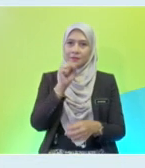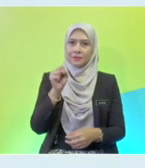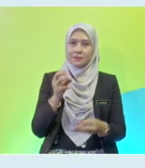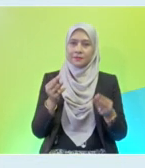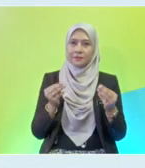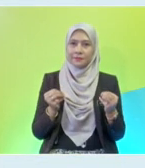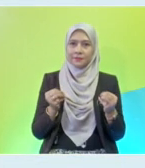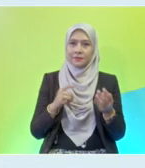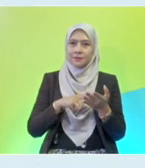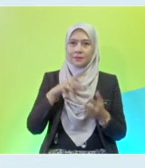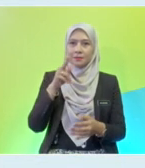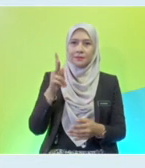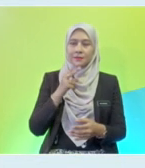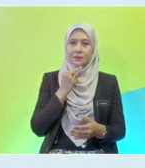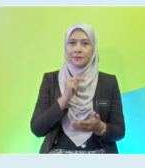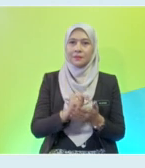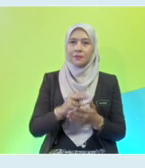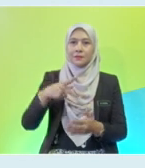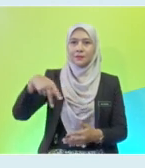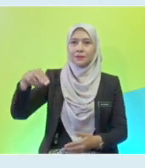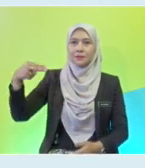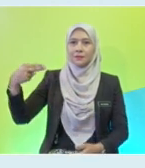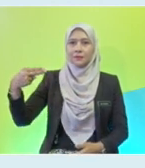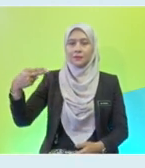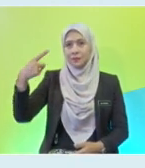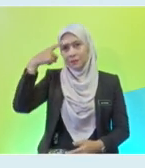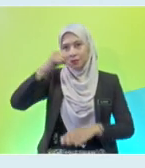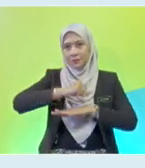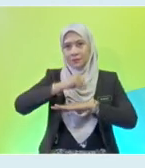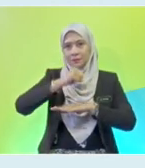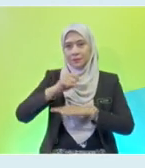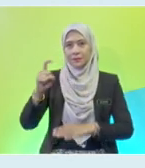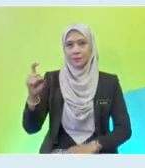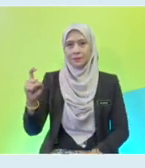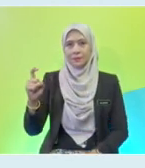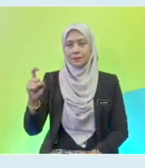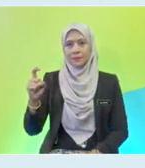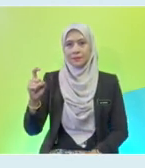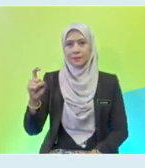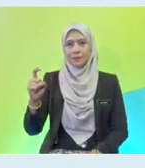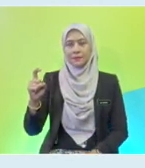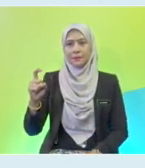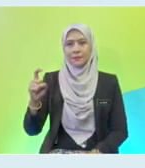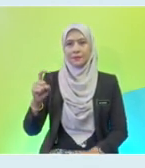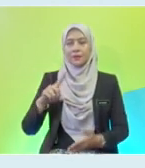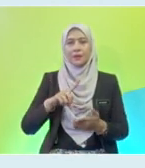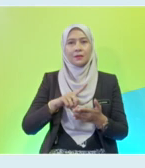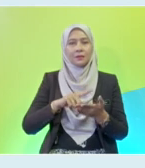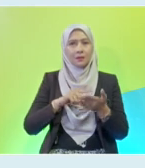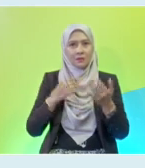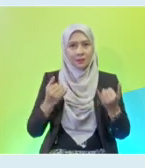apakah nilai phge bagi di sini kita kena menggunakan maklumat